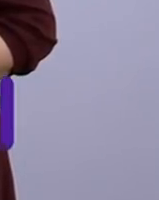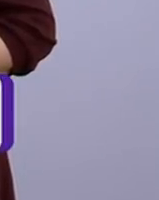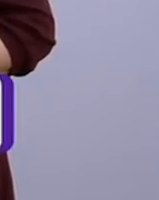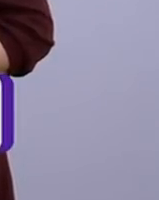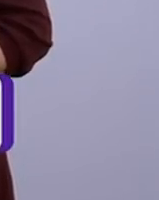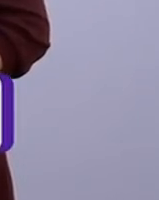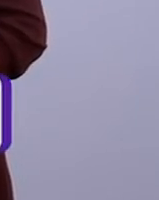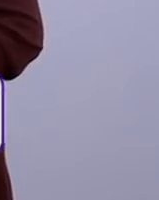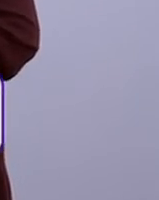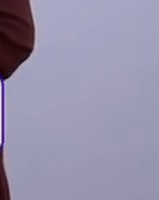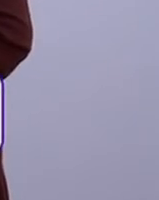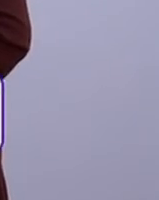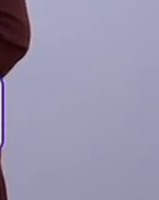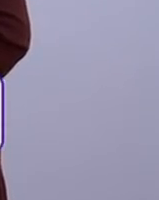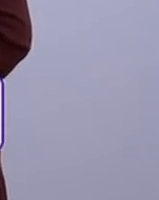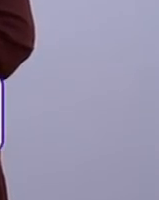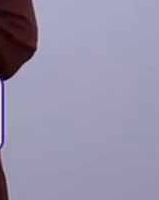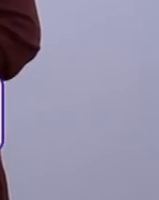Well done.